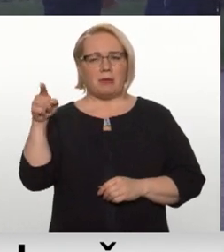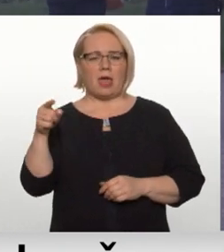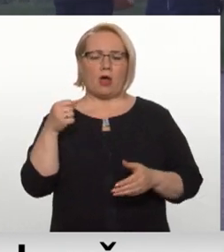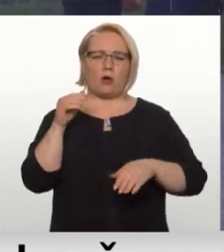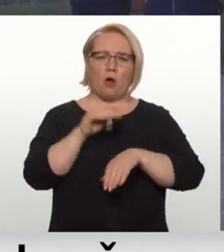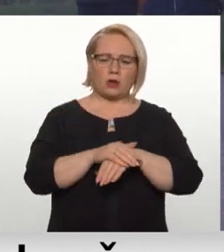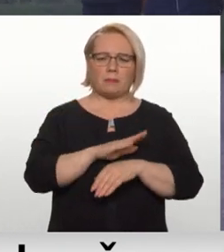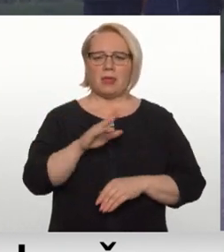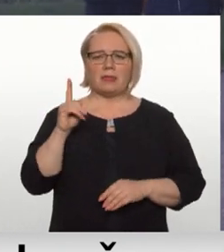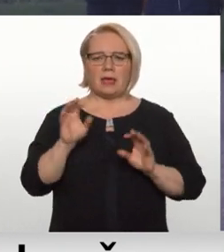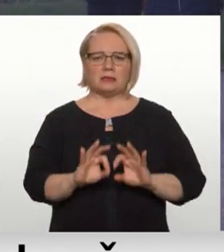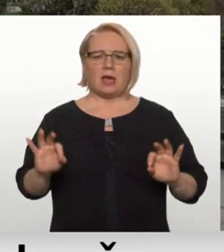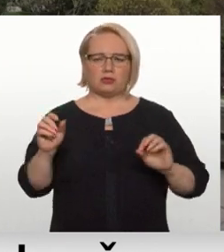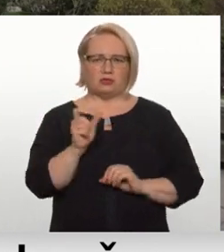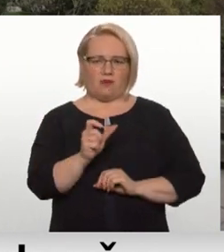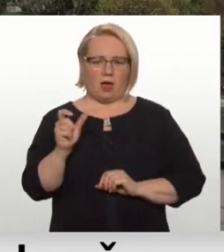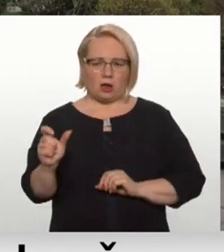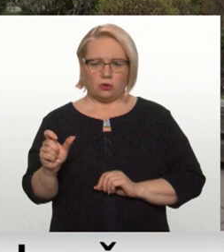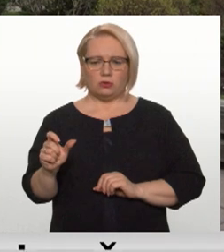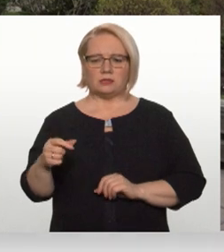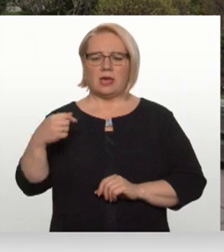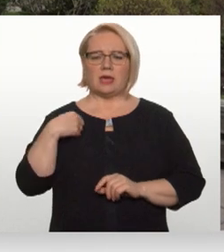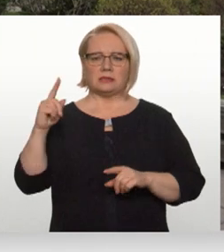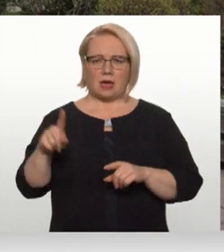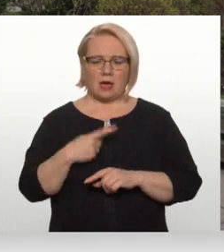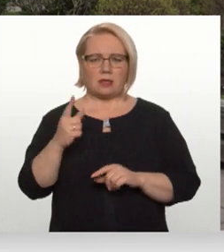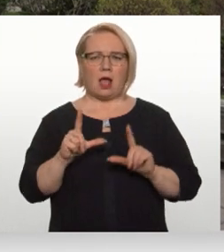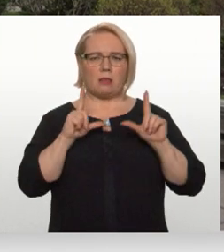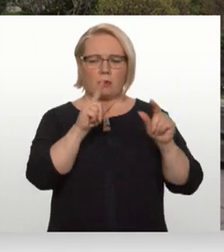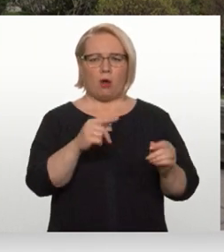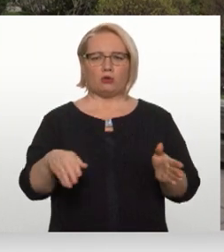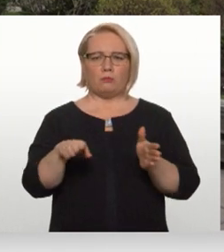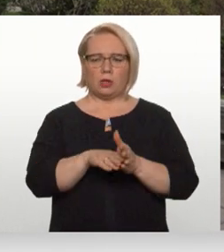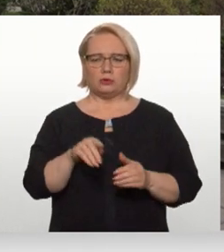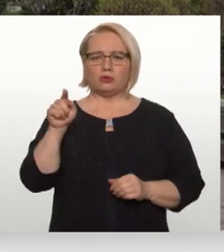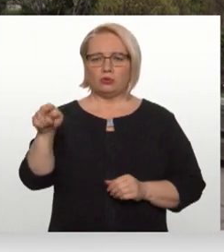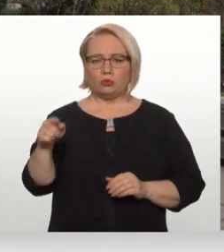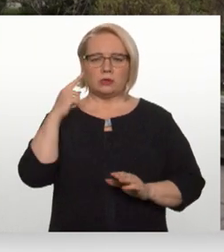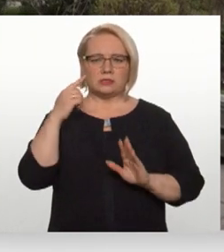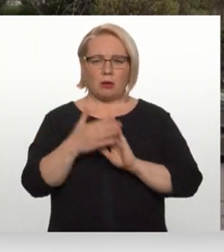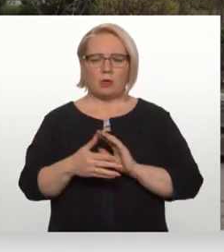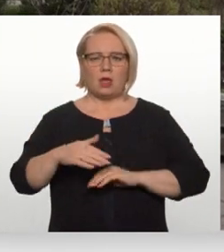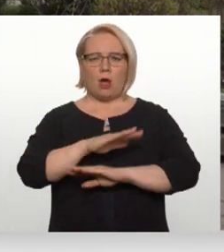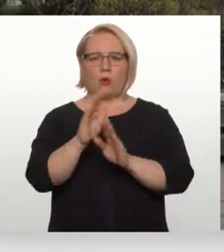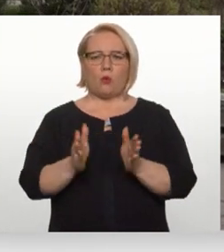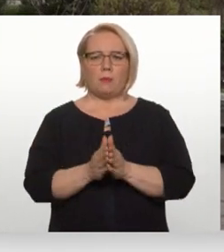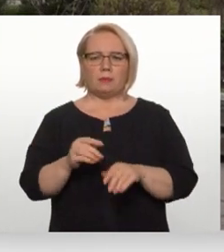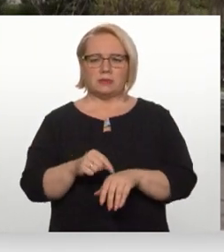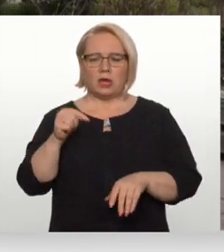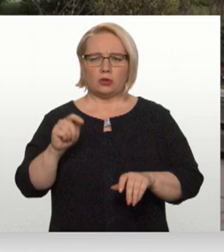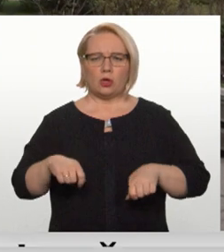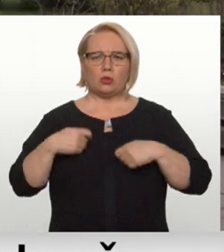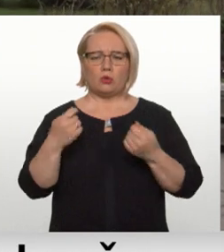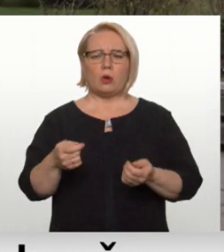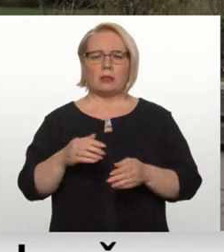skaistus vārdus. Es atkal brauktu un piedalītos tur, jo tur tu saproti, kad tā kopības sajūta, viņa dod tev